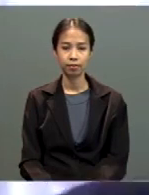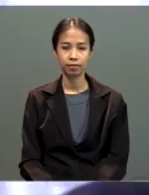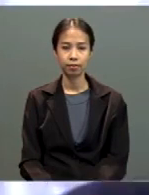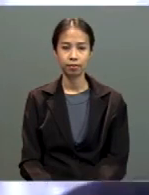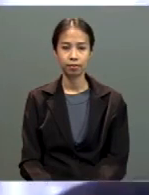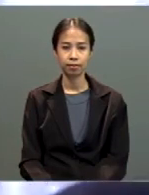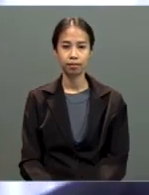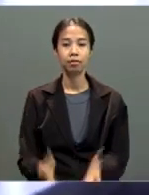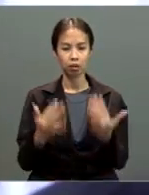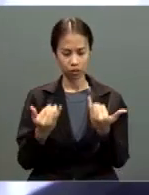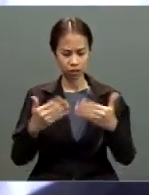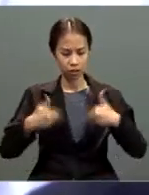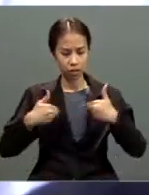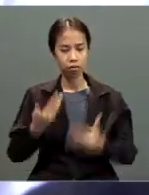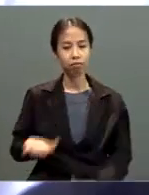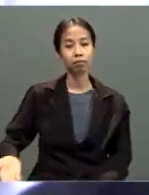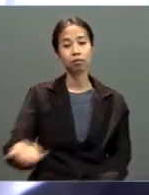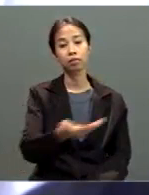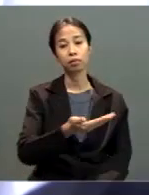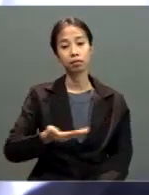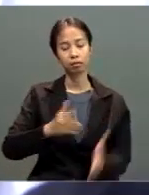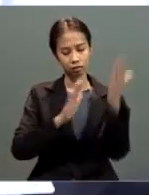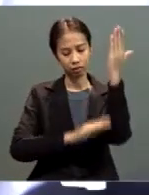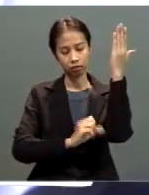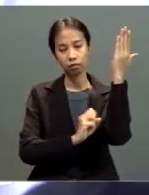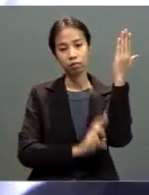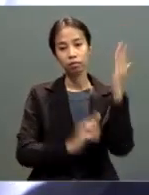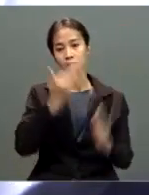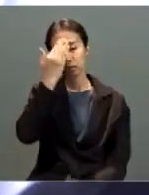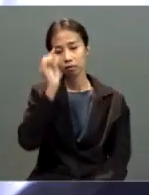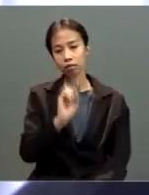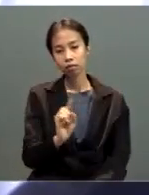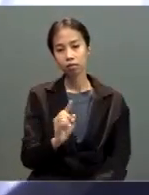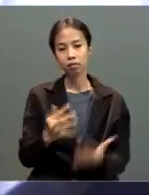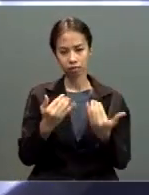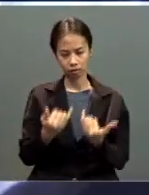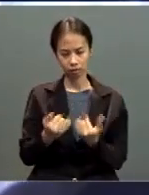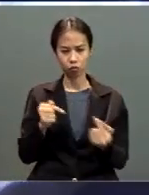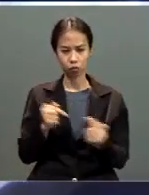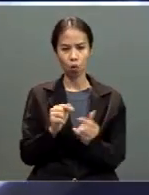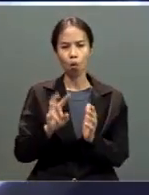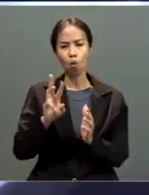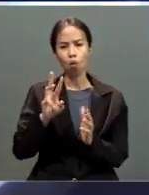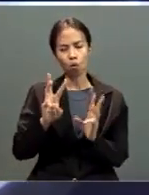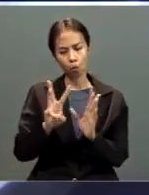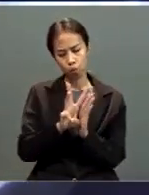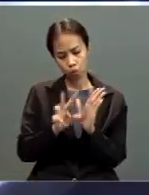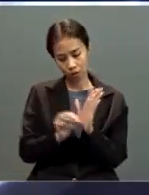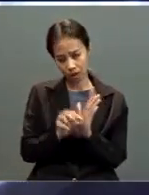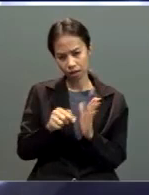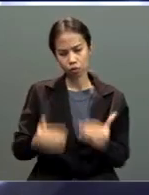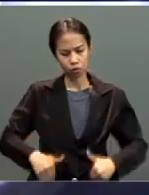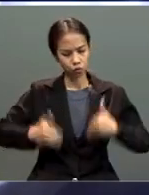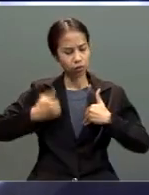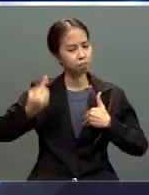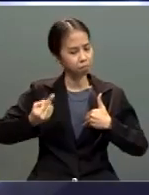เป็นเรื่องที่น่ายินดีสำหรับพี่น้องชาวจังหวัดสุราษฎร์ธานีนะครับเพราะว่าเรามีวินัยในการที่จะดำรงชีวิตมีมาตรการต่างๆ